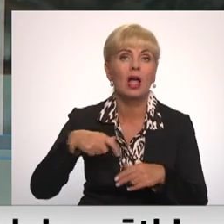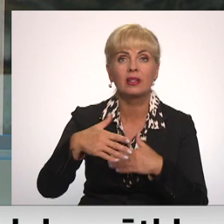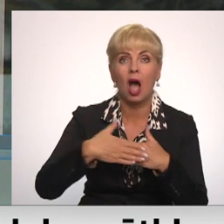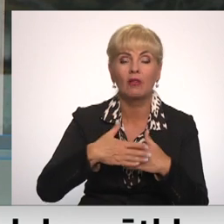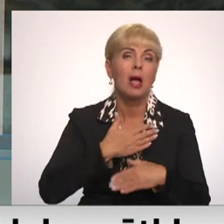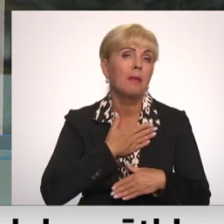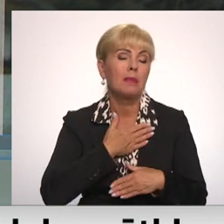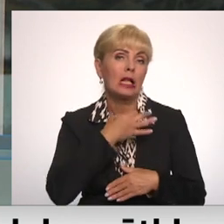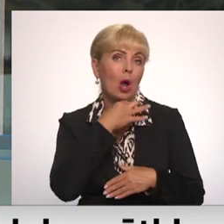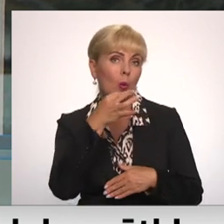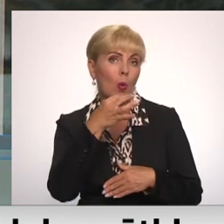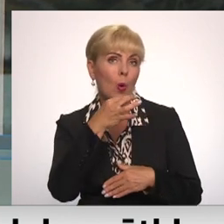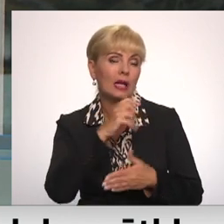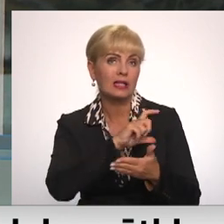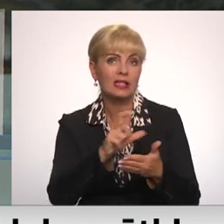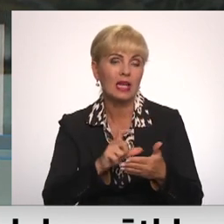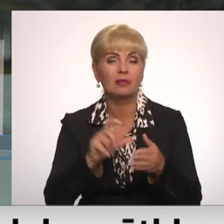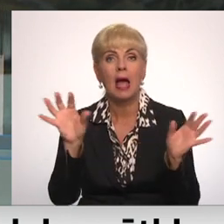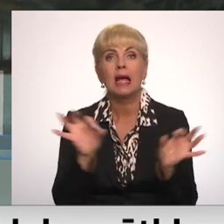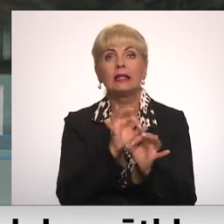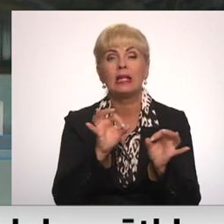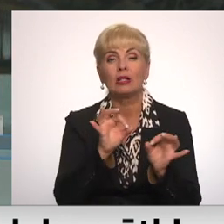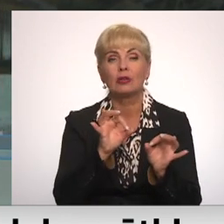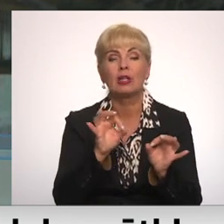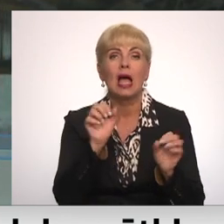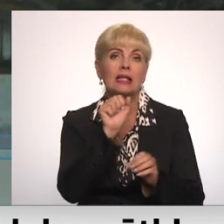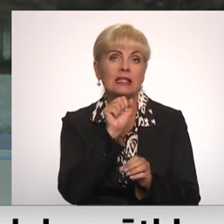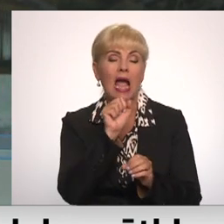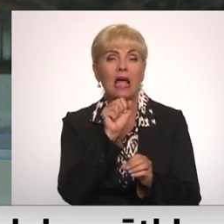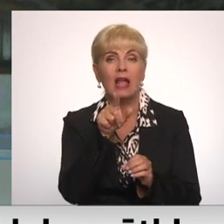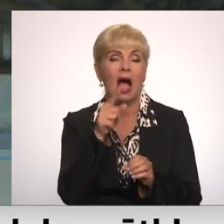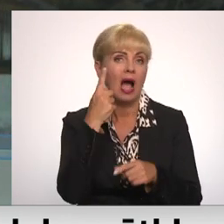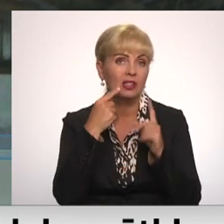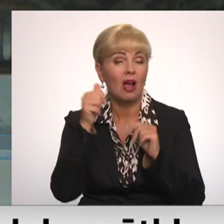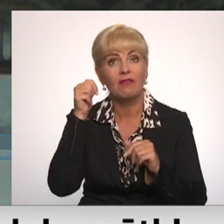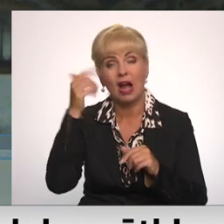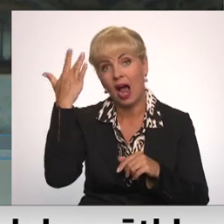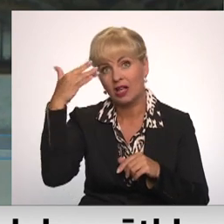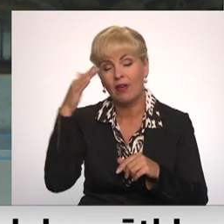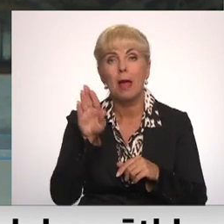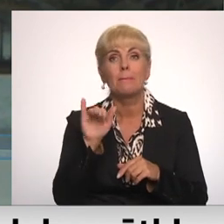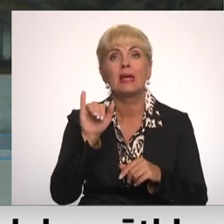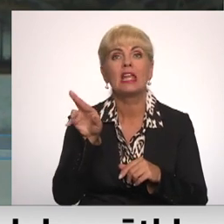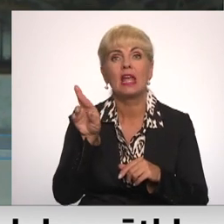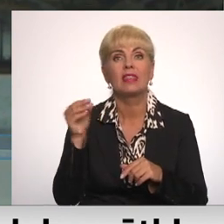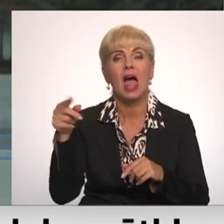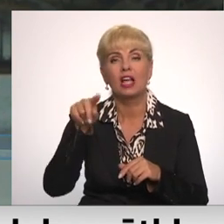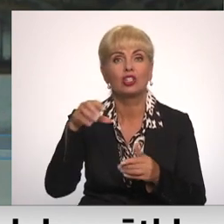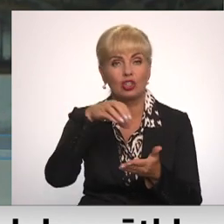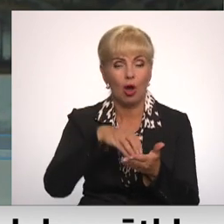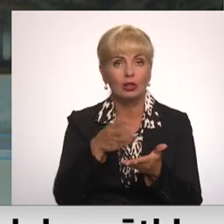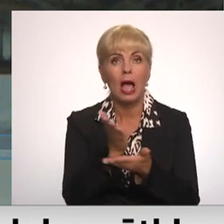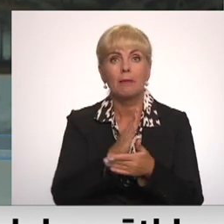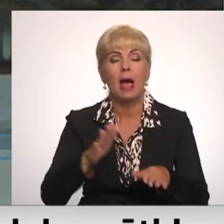mīļas kordziesmas, pacelāti diriģenti un dziedātāji ar asarām acīs. Vakar vakarā ASV Minnesota štata Minneapolē beidzās